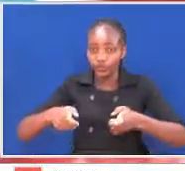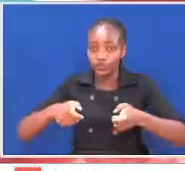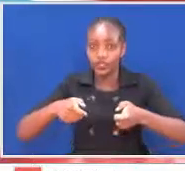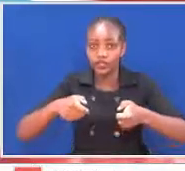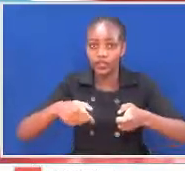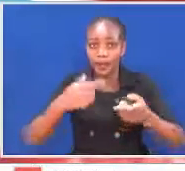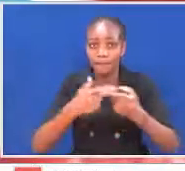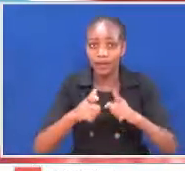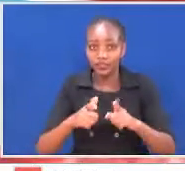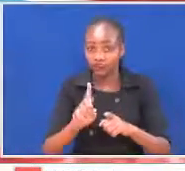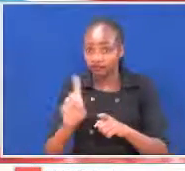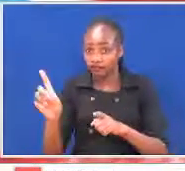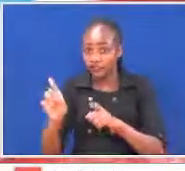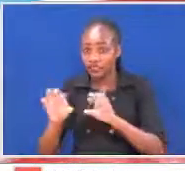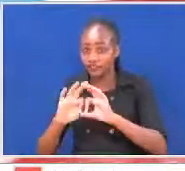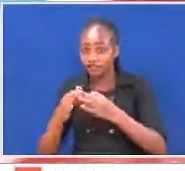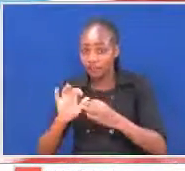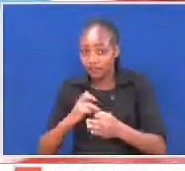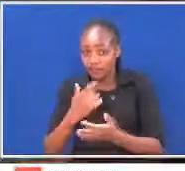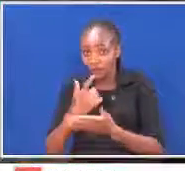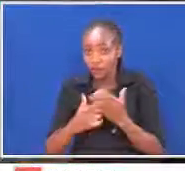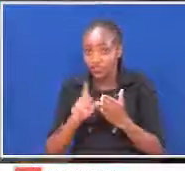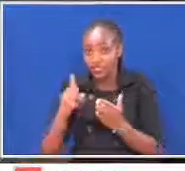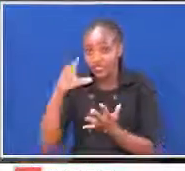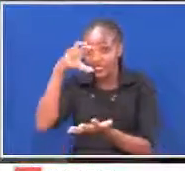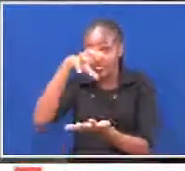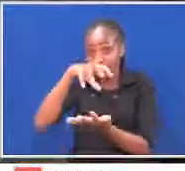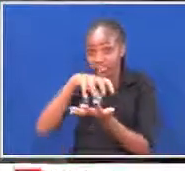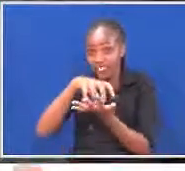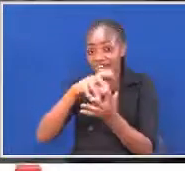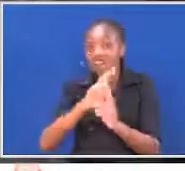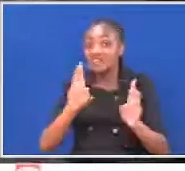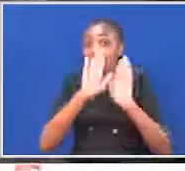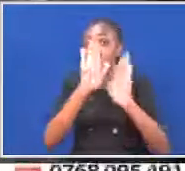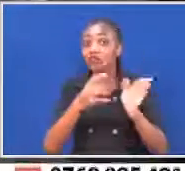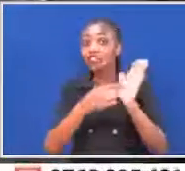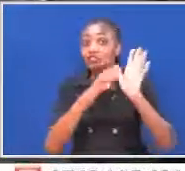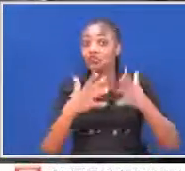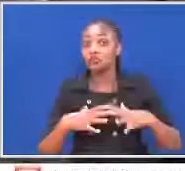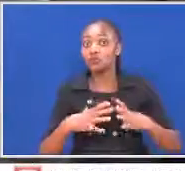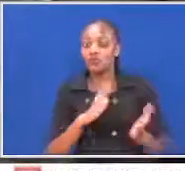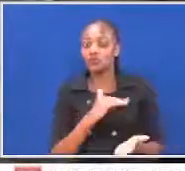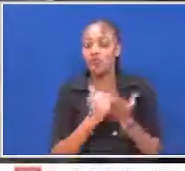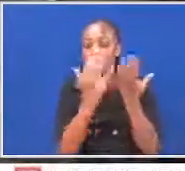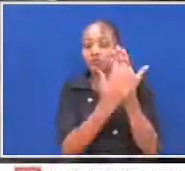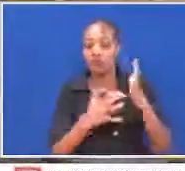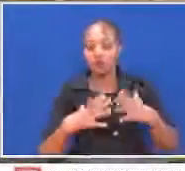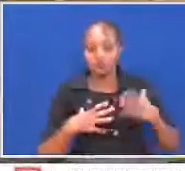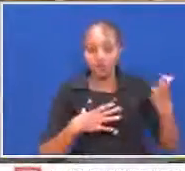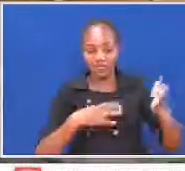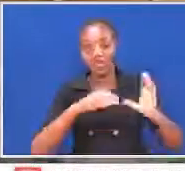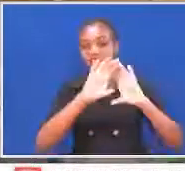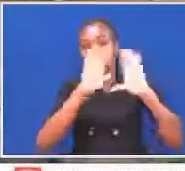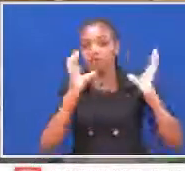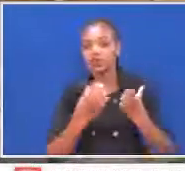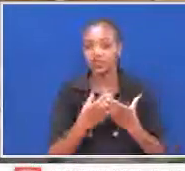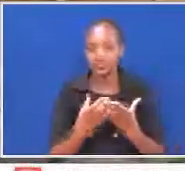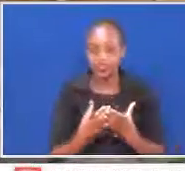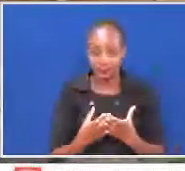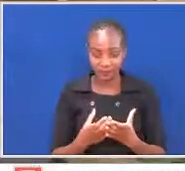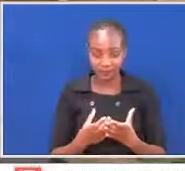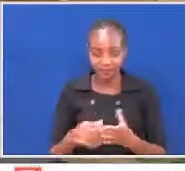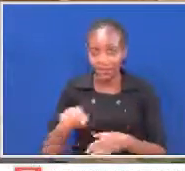Kwao keki hii inaweza pitisha ujumbe muhimu wa jamii kusaidia wale wanaotaabika katika jamii. Sisi